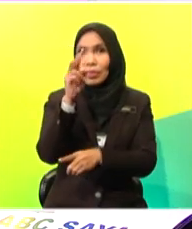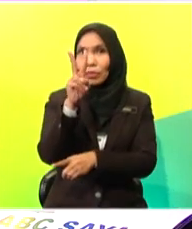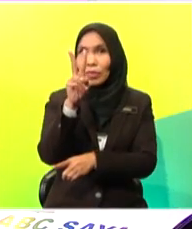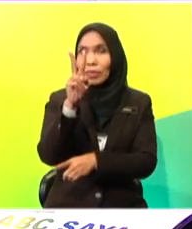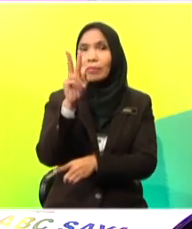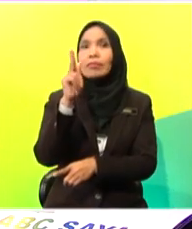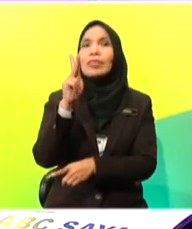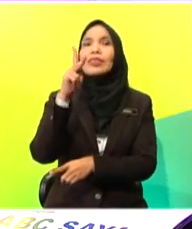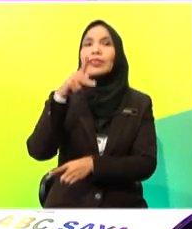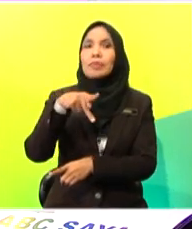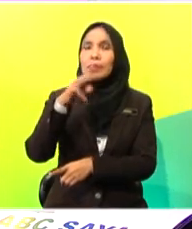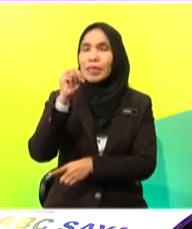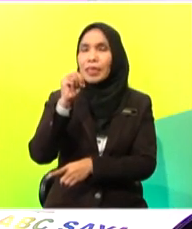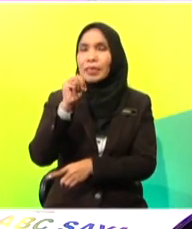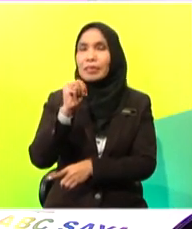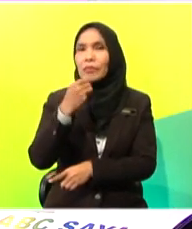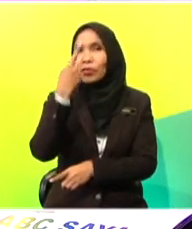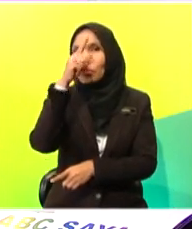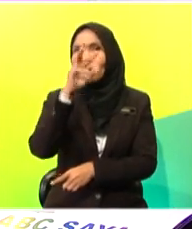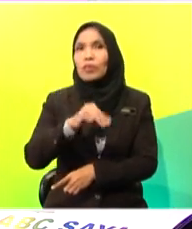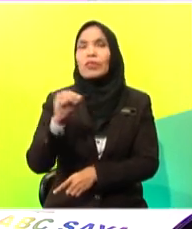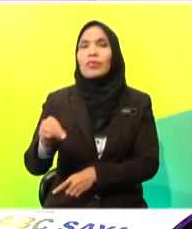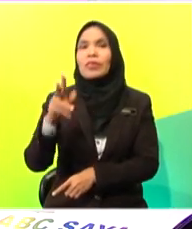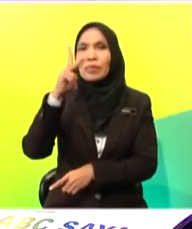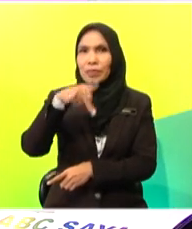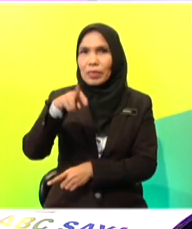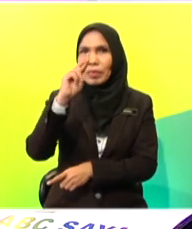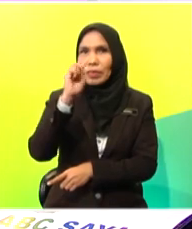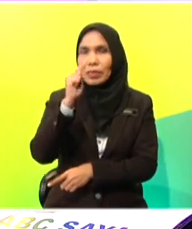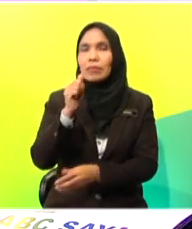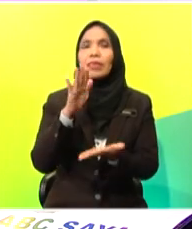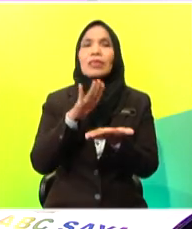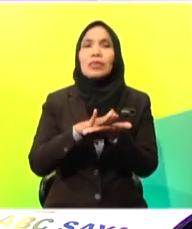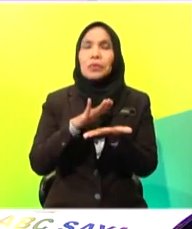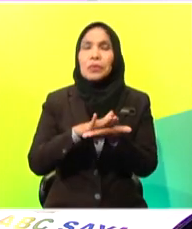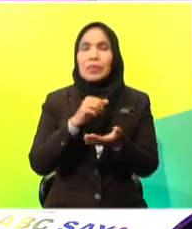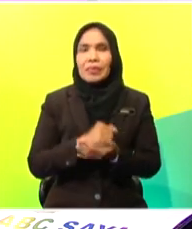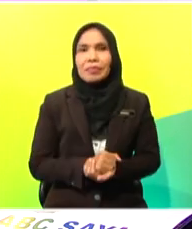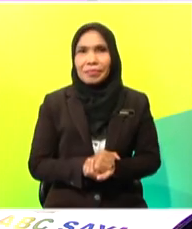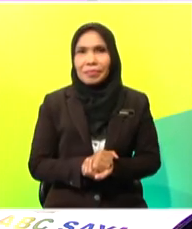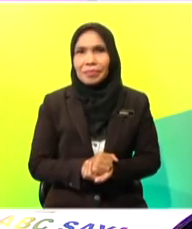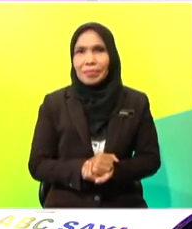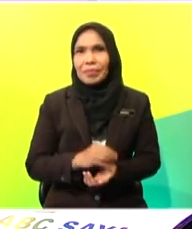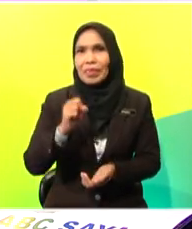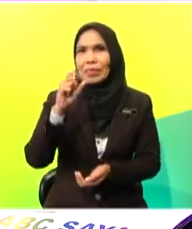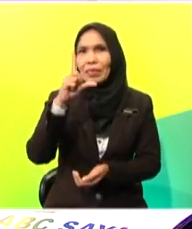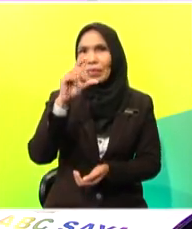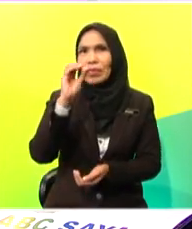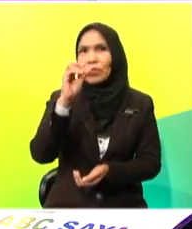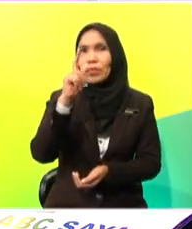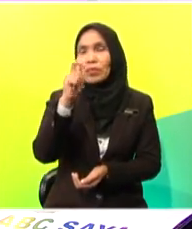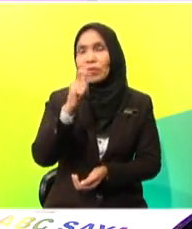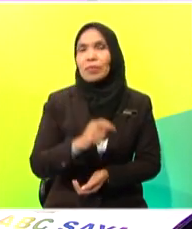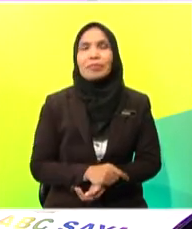murid-murid prasekolah dan khususnya untuk slot pendidikan khas inilah masanya untuk sama-sama kita belajar